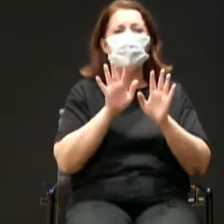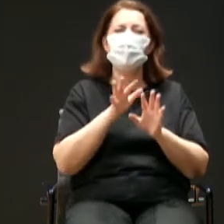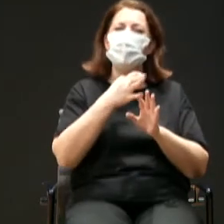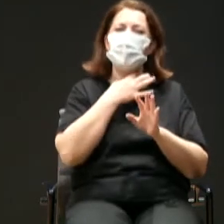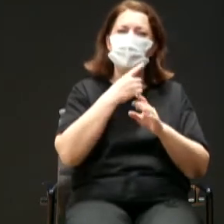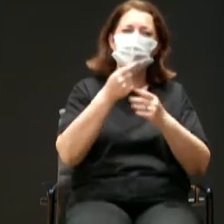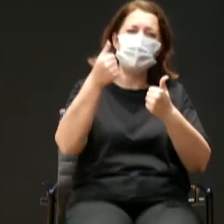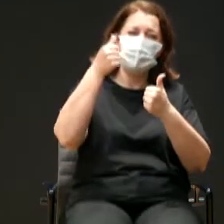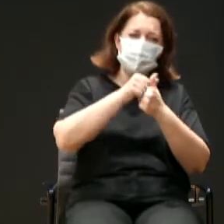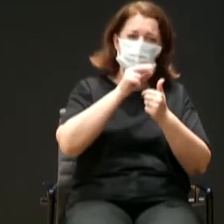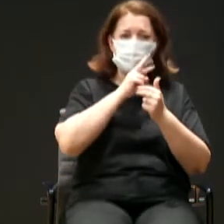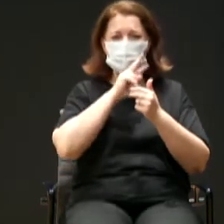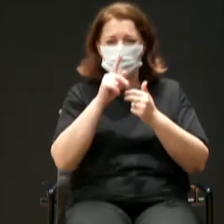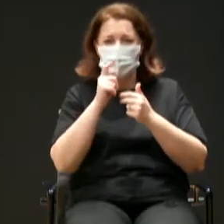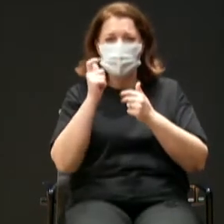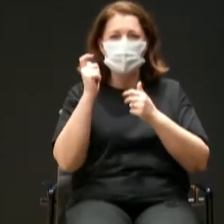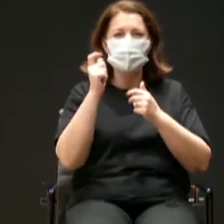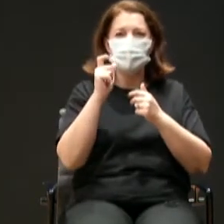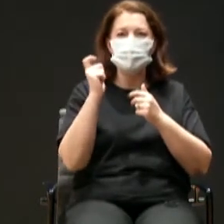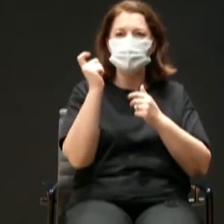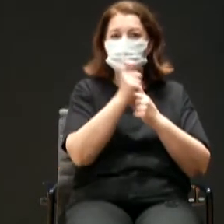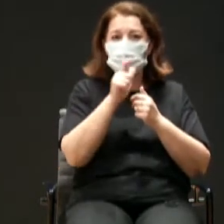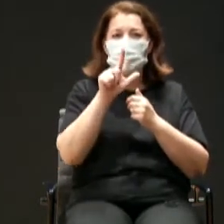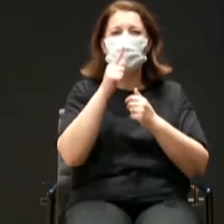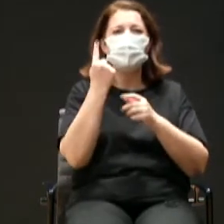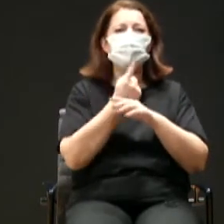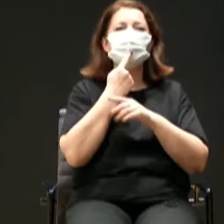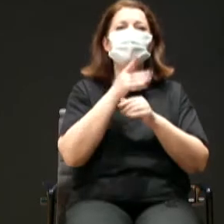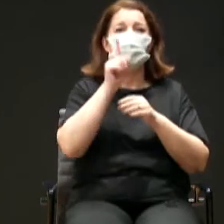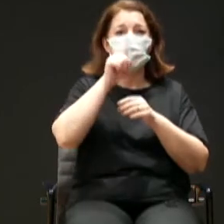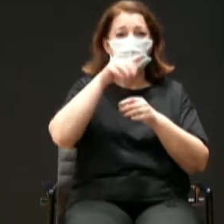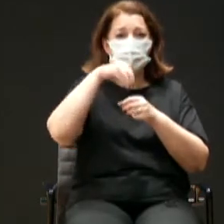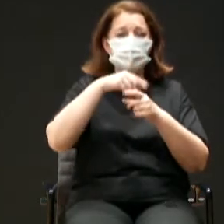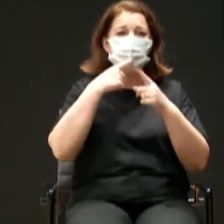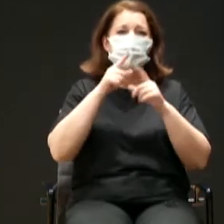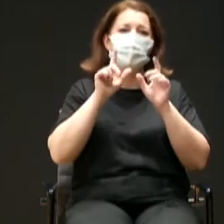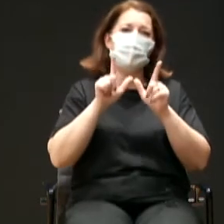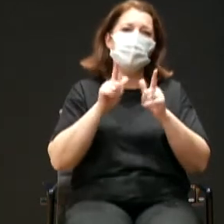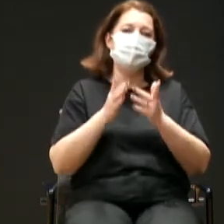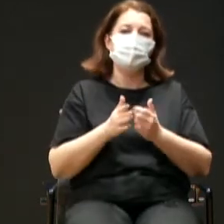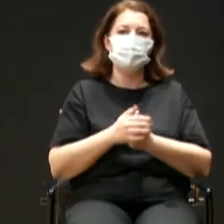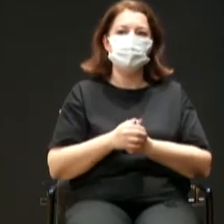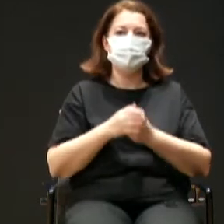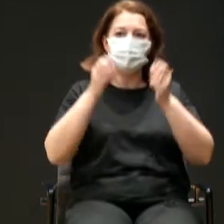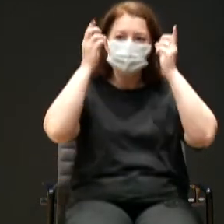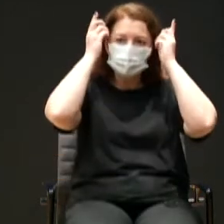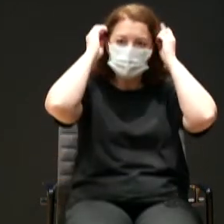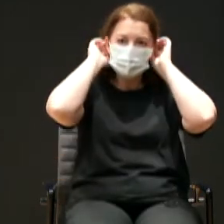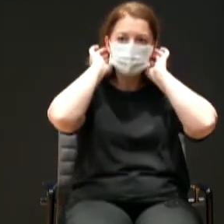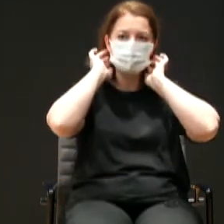de tekrar cevap doğuracak bir şeyler söylemezseniz gündeme geçelim ki söz isteyen arkadaşlarımız bir an önce